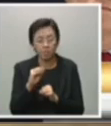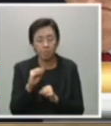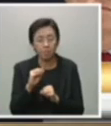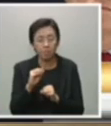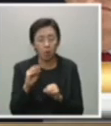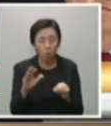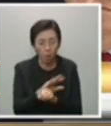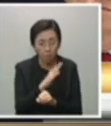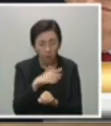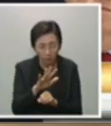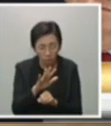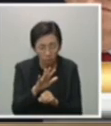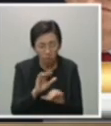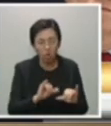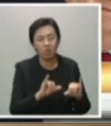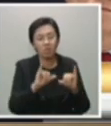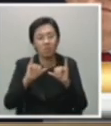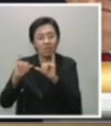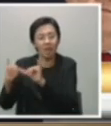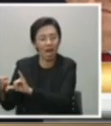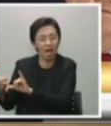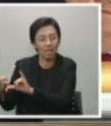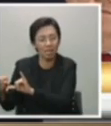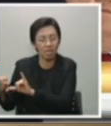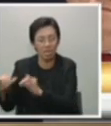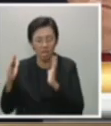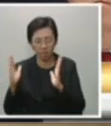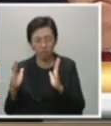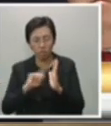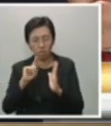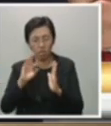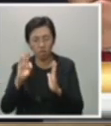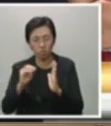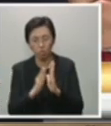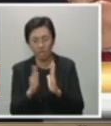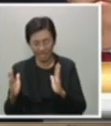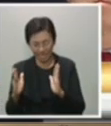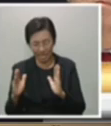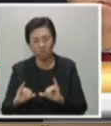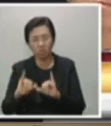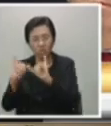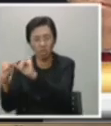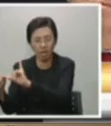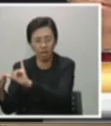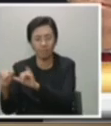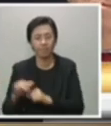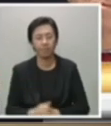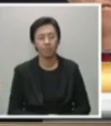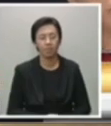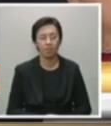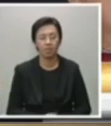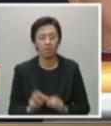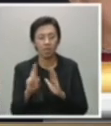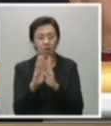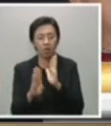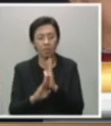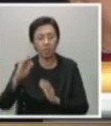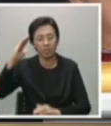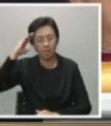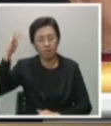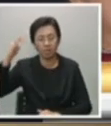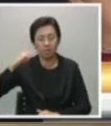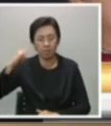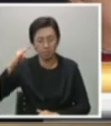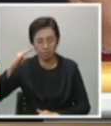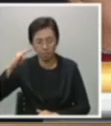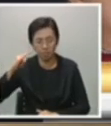แล้วต้องย้ายออกภายใน90วันครับท่านประธานระเบียบกองทัพอากาศว่าด้วยการ